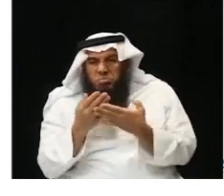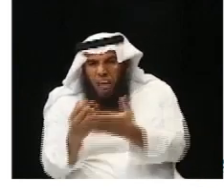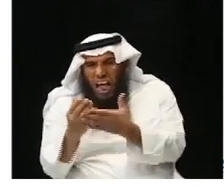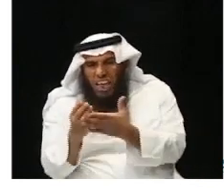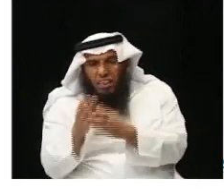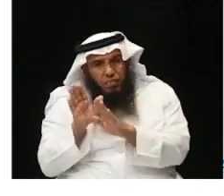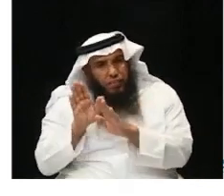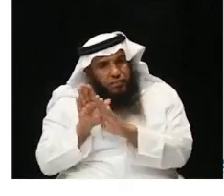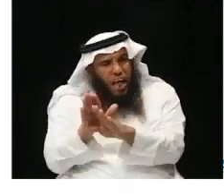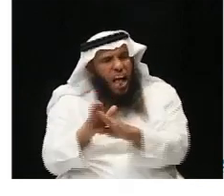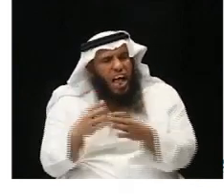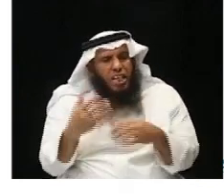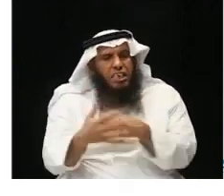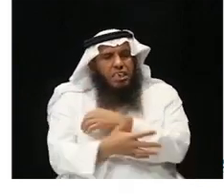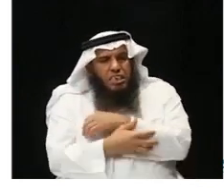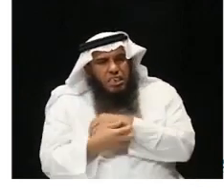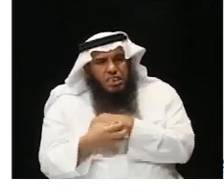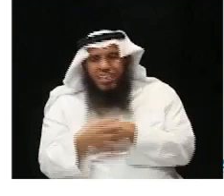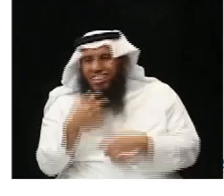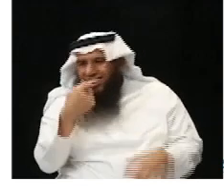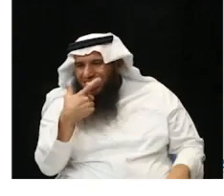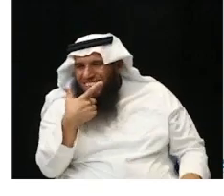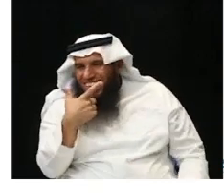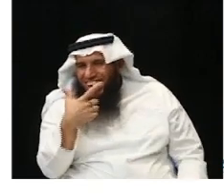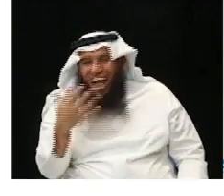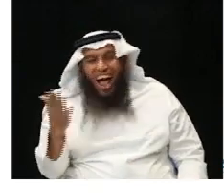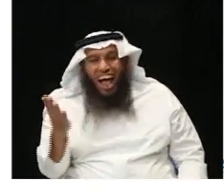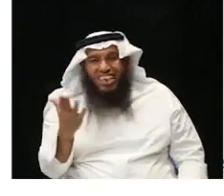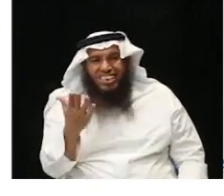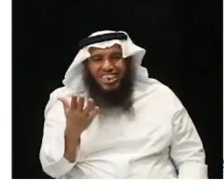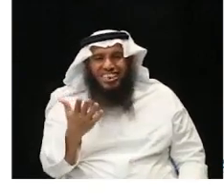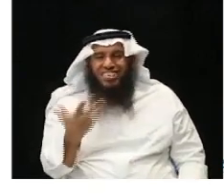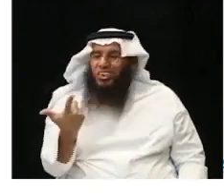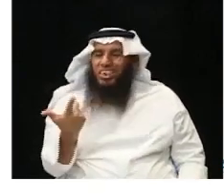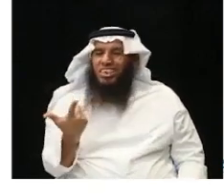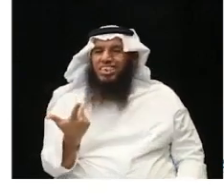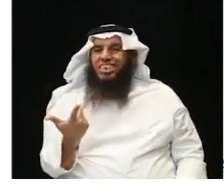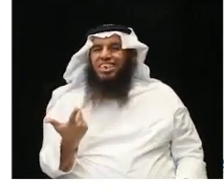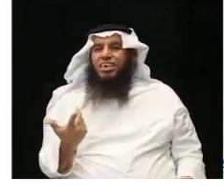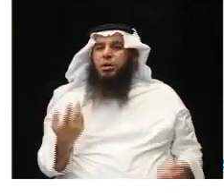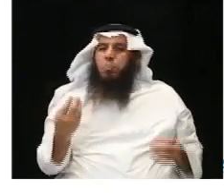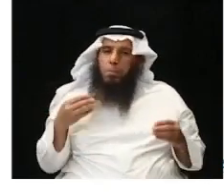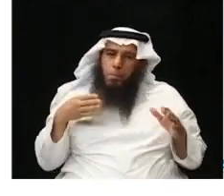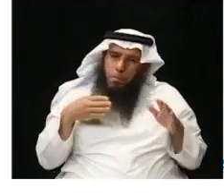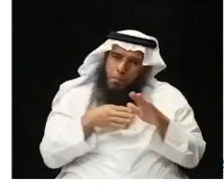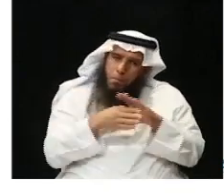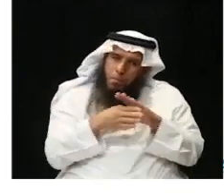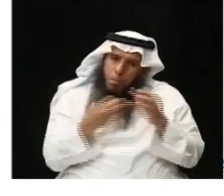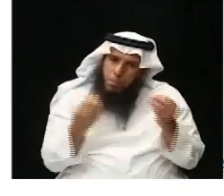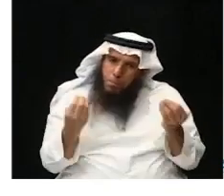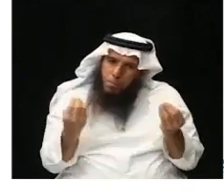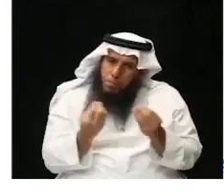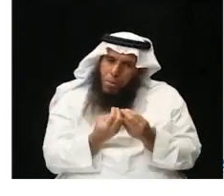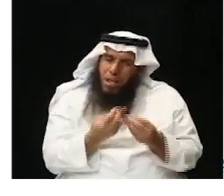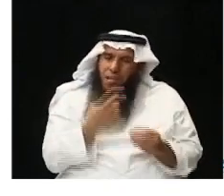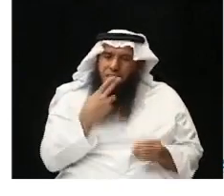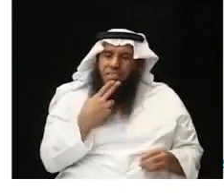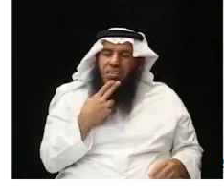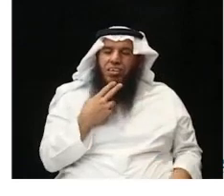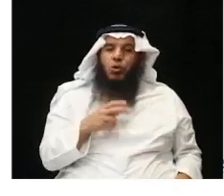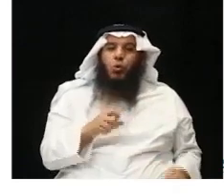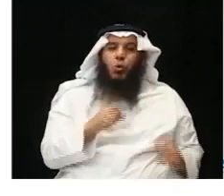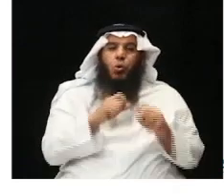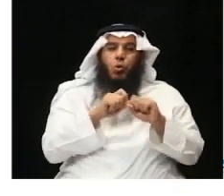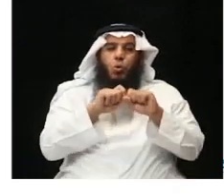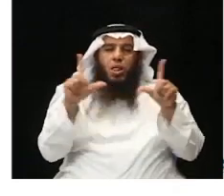كلهم، من صدقة، من ابتسامة، أين يكون مصيره؟ لندخلنهم في الصالحين. ثم بين